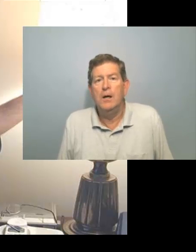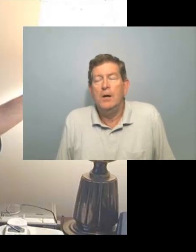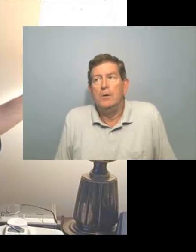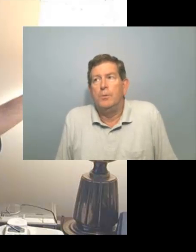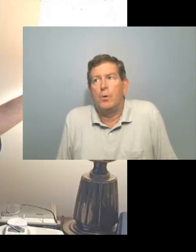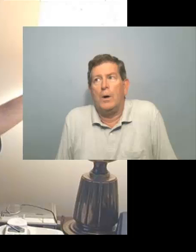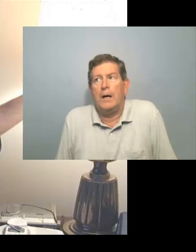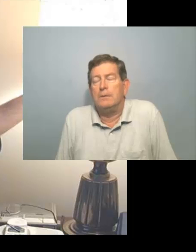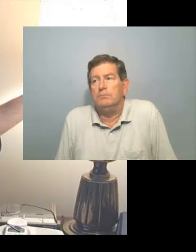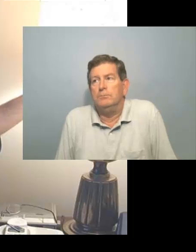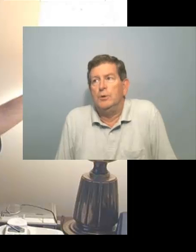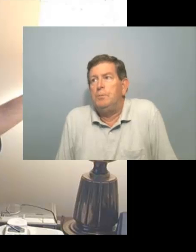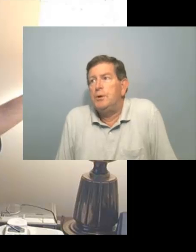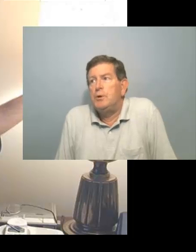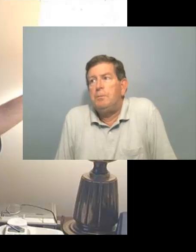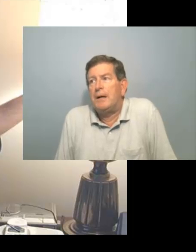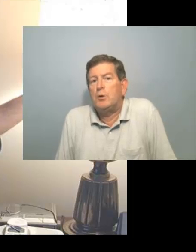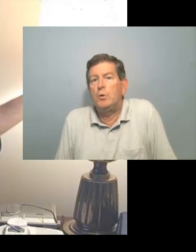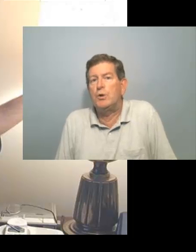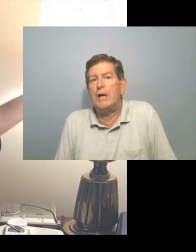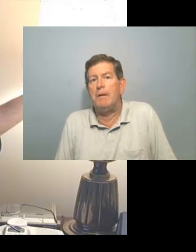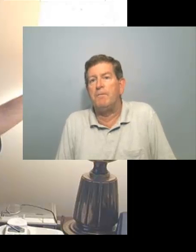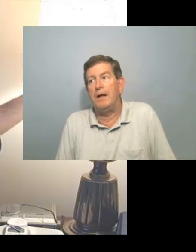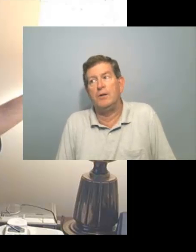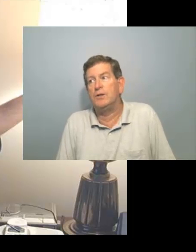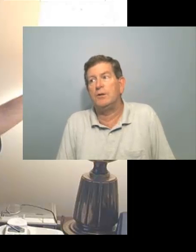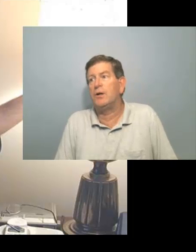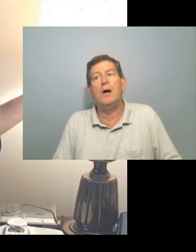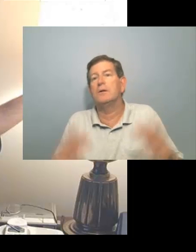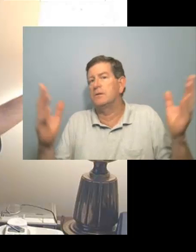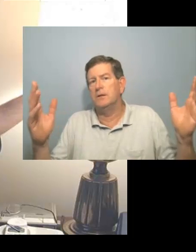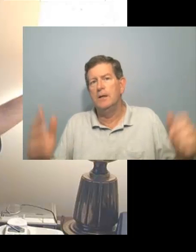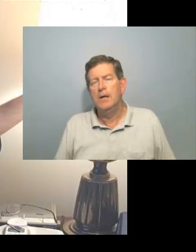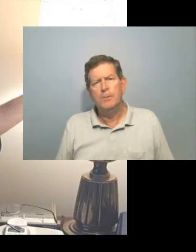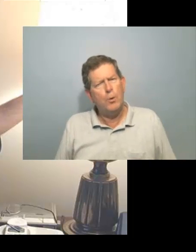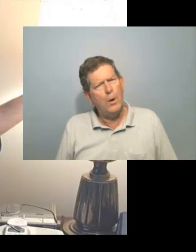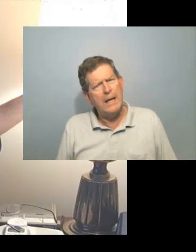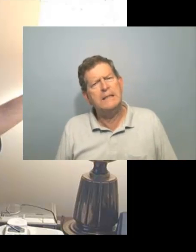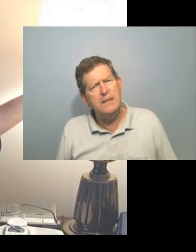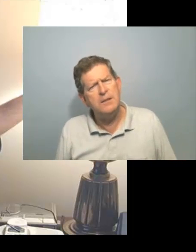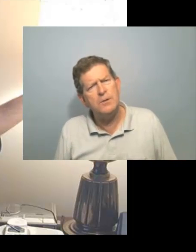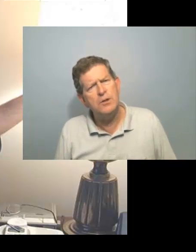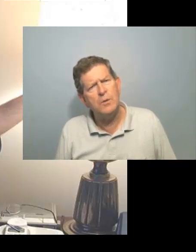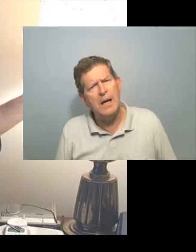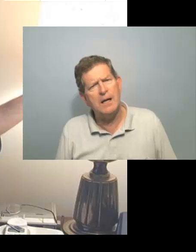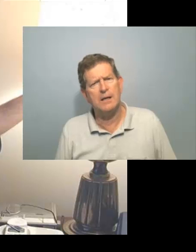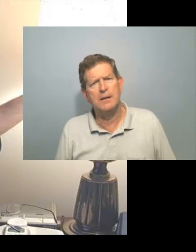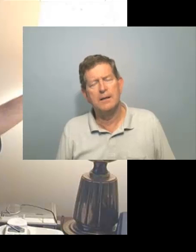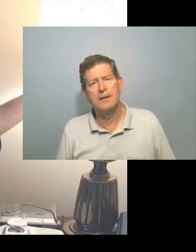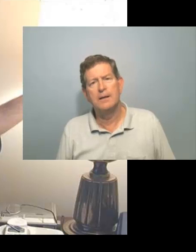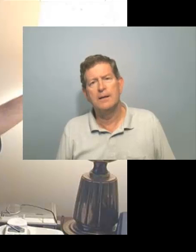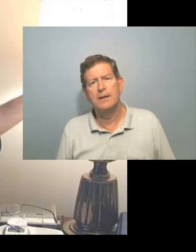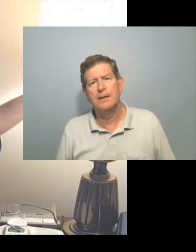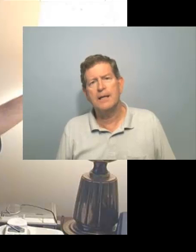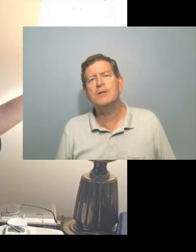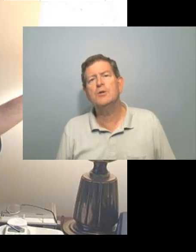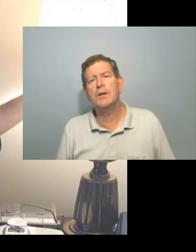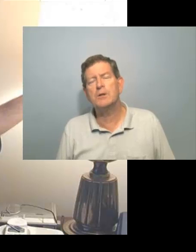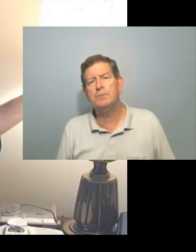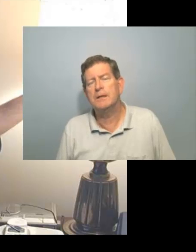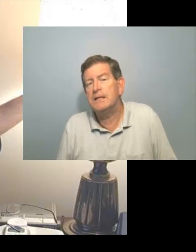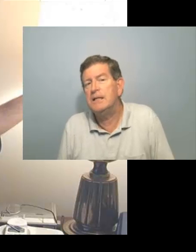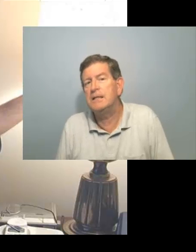22h? Pourquoi ne peux-tu pas te coucher à 22h30? Pourquoi à 10h du soir?